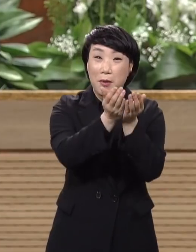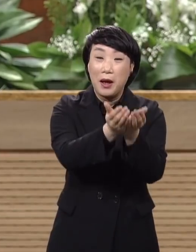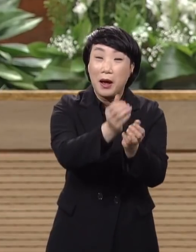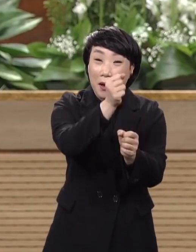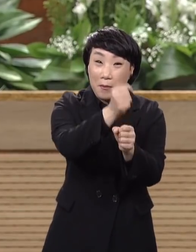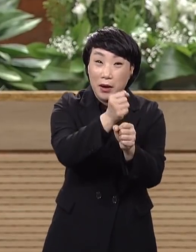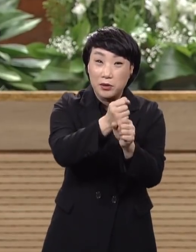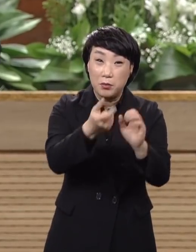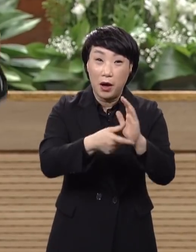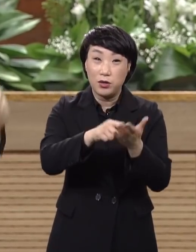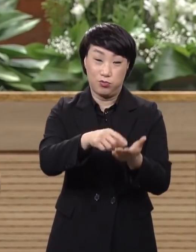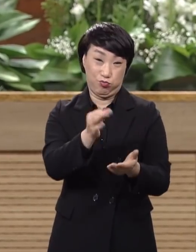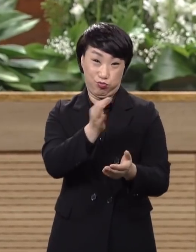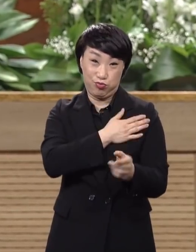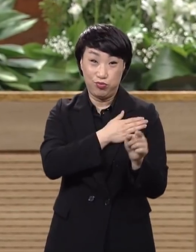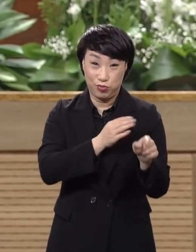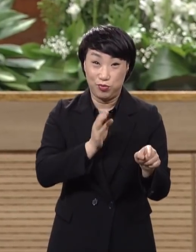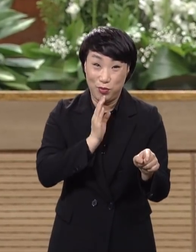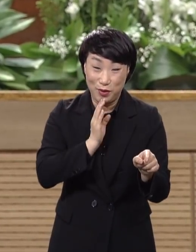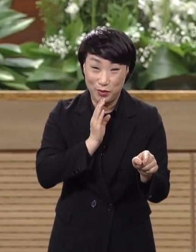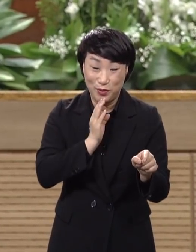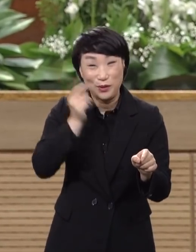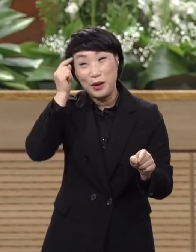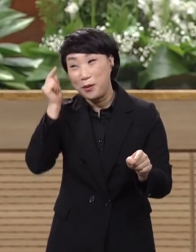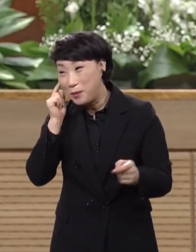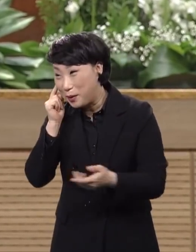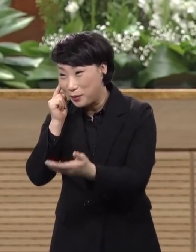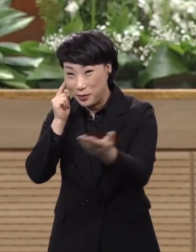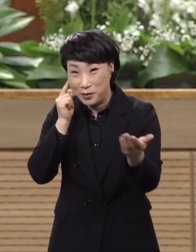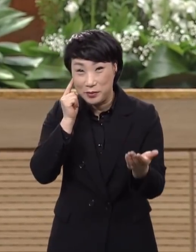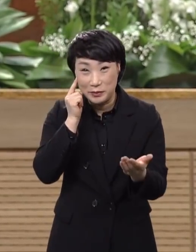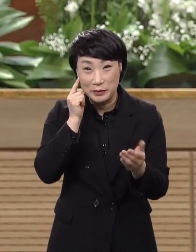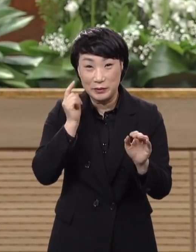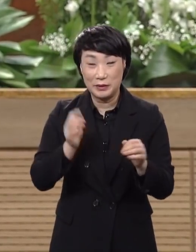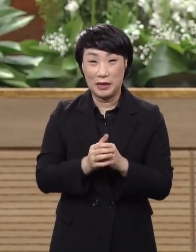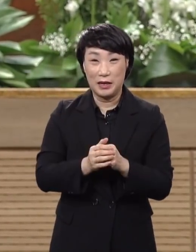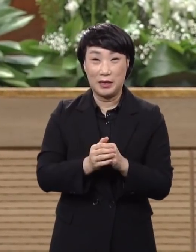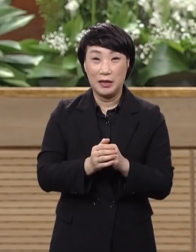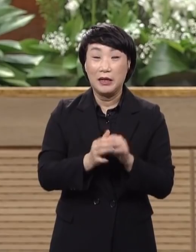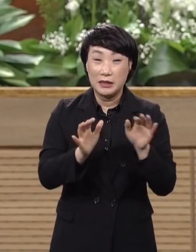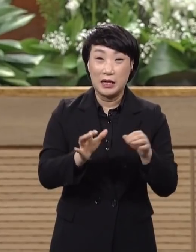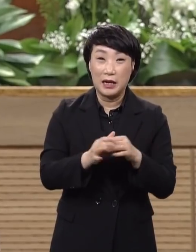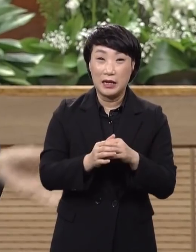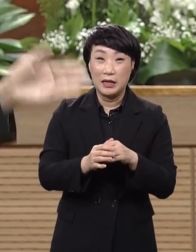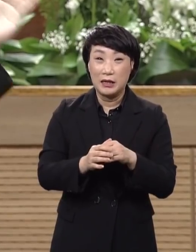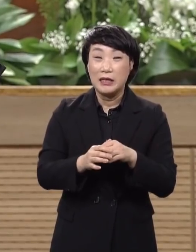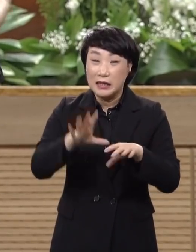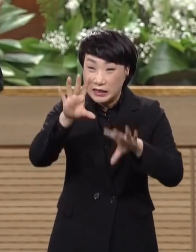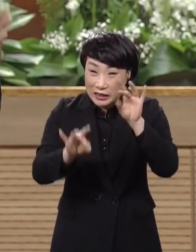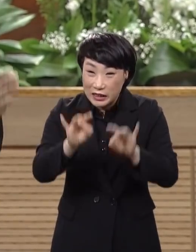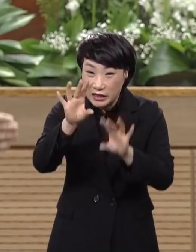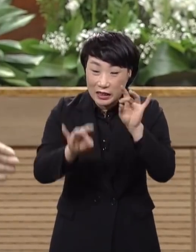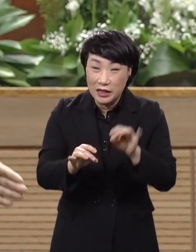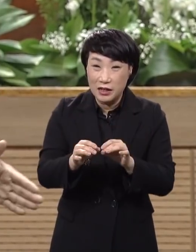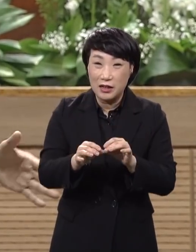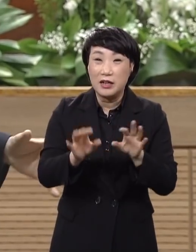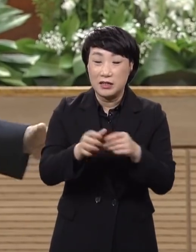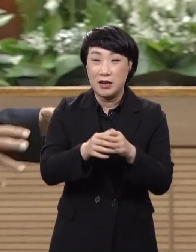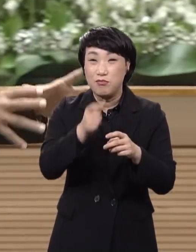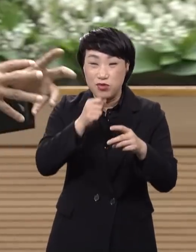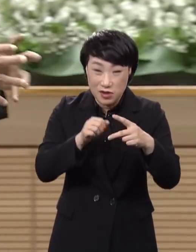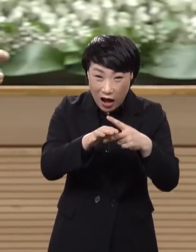방주를 질 만큼 부자였으니 생각해 보세요. 역청을 사오고 잣나무를